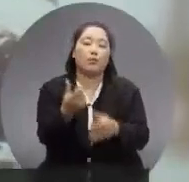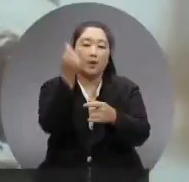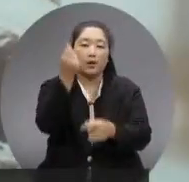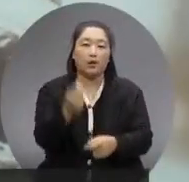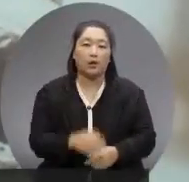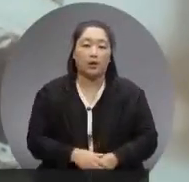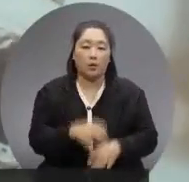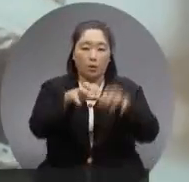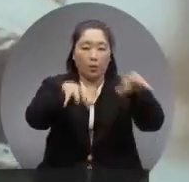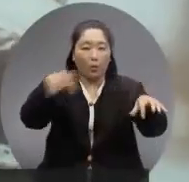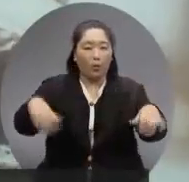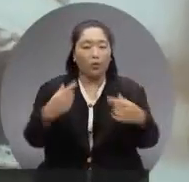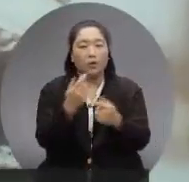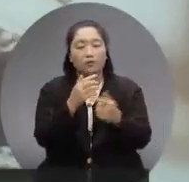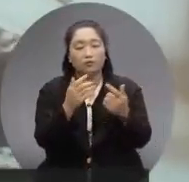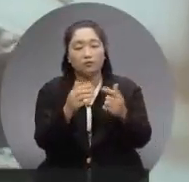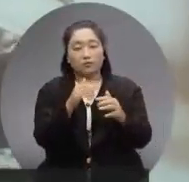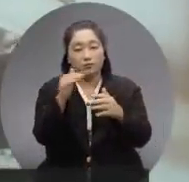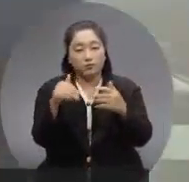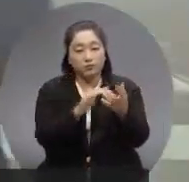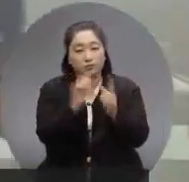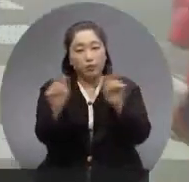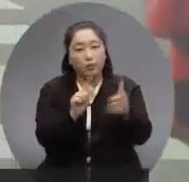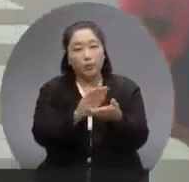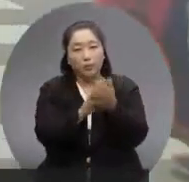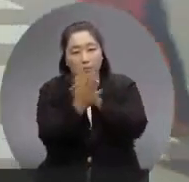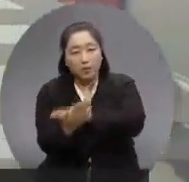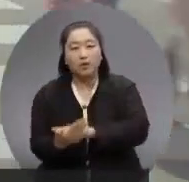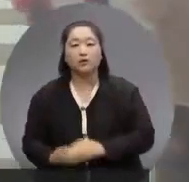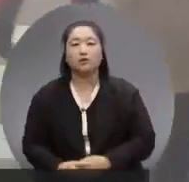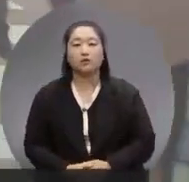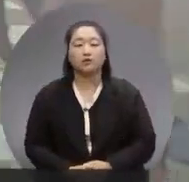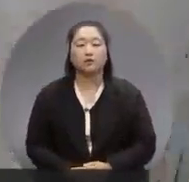풍경은 빠르게 변했습니다 김은초 기자입니다